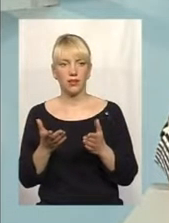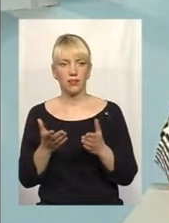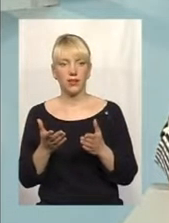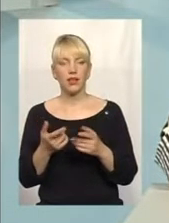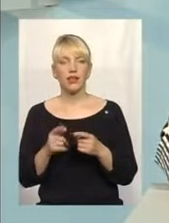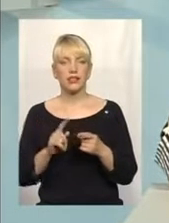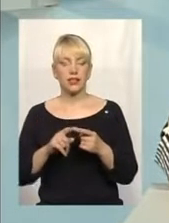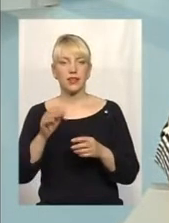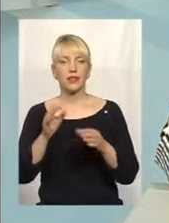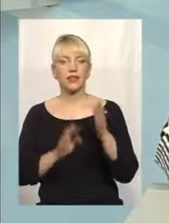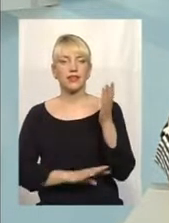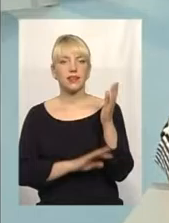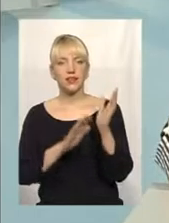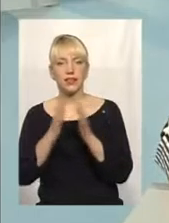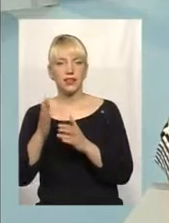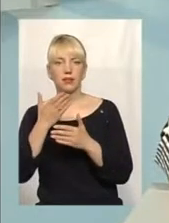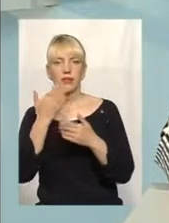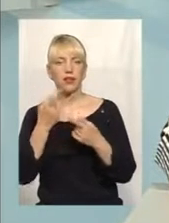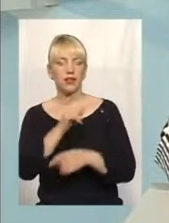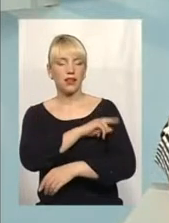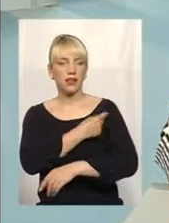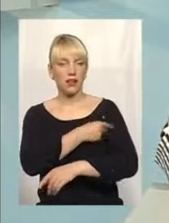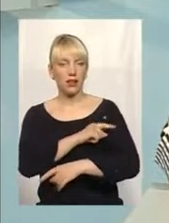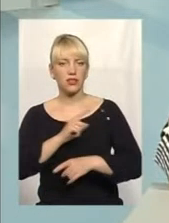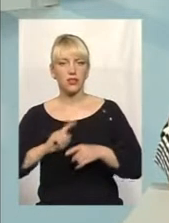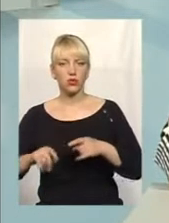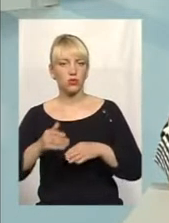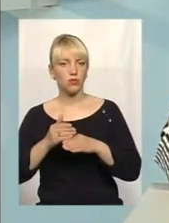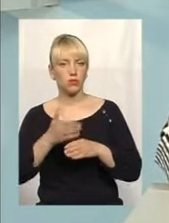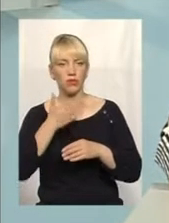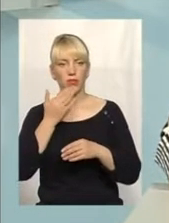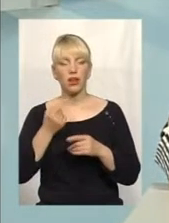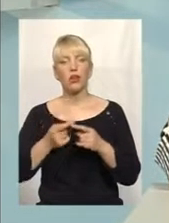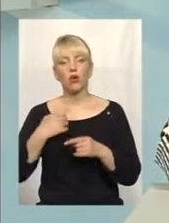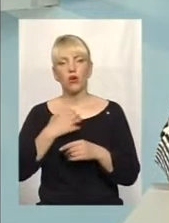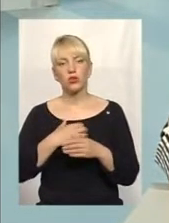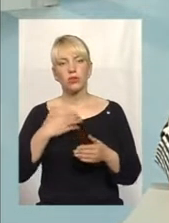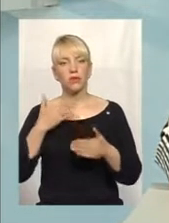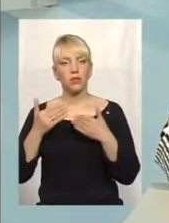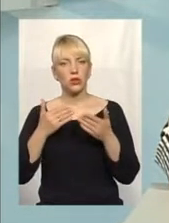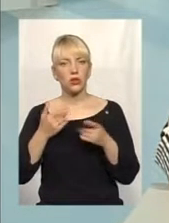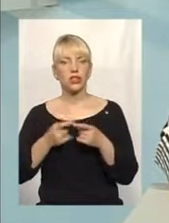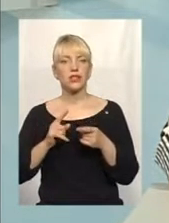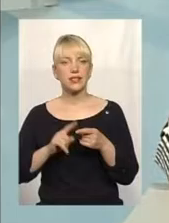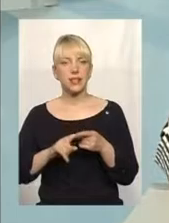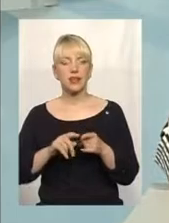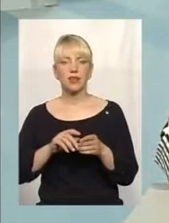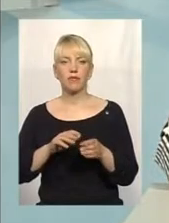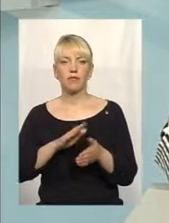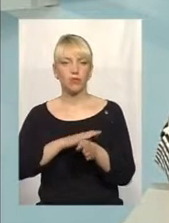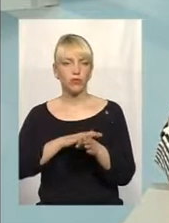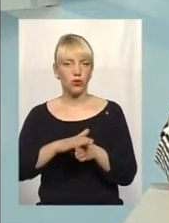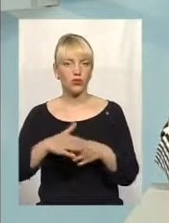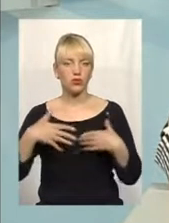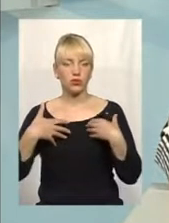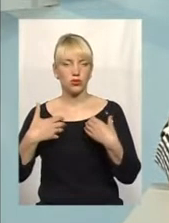дика, де немає ні лікарів, ні швидкої медичної допомоги. І тому основний підхід – це абсолютно соматично здорова дитина,